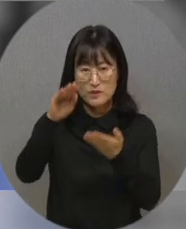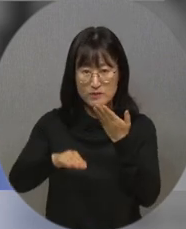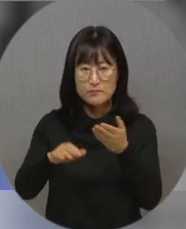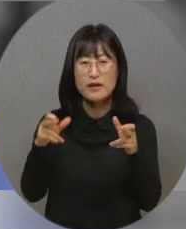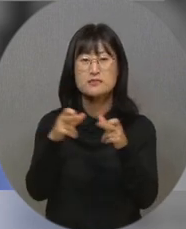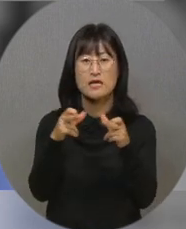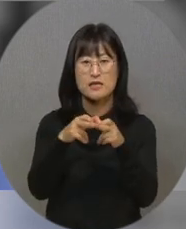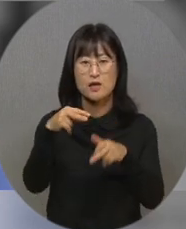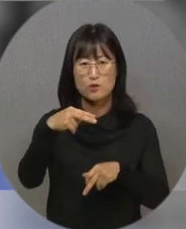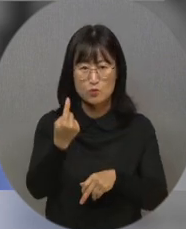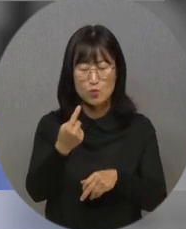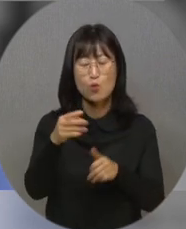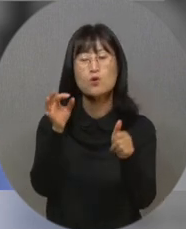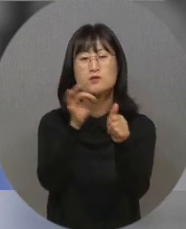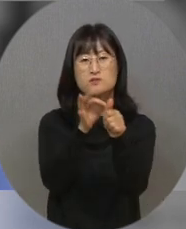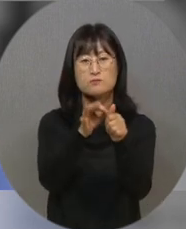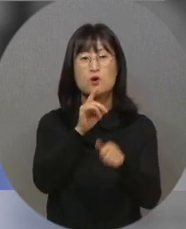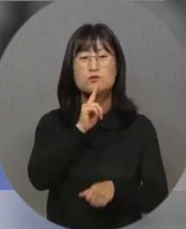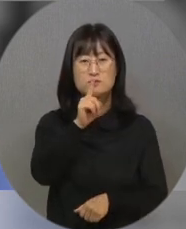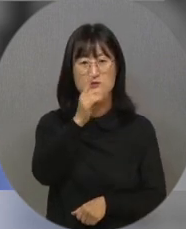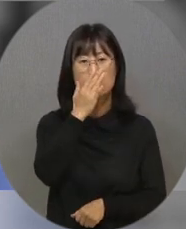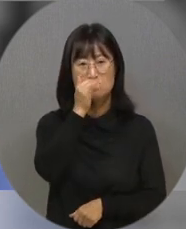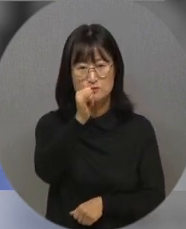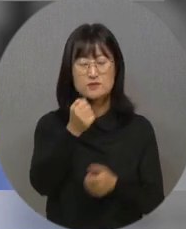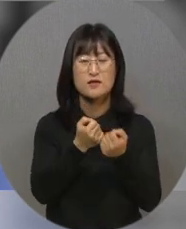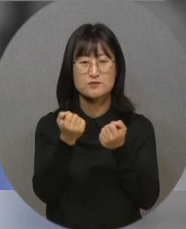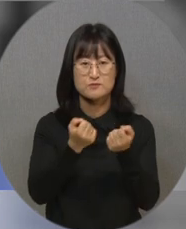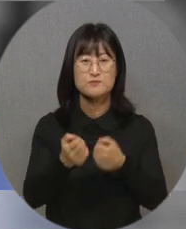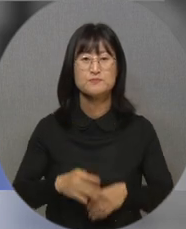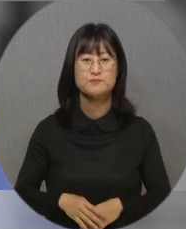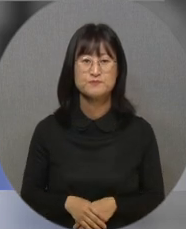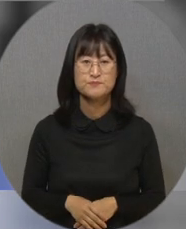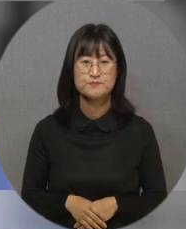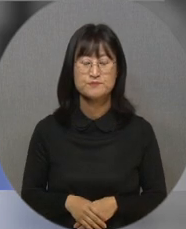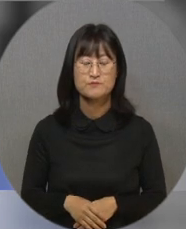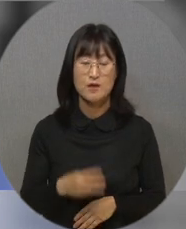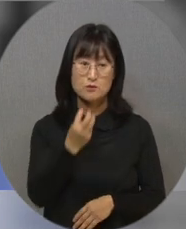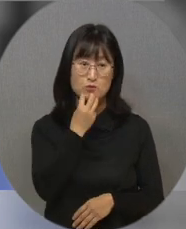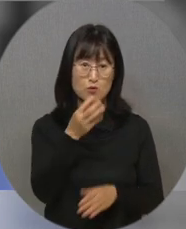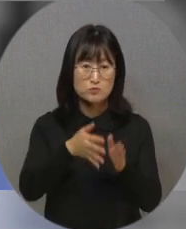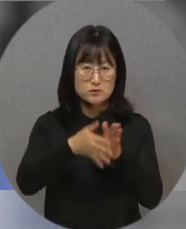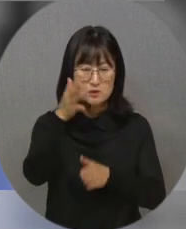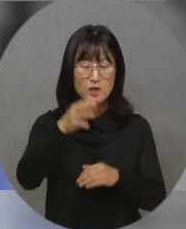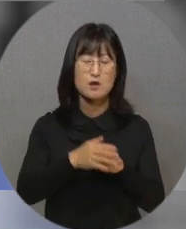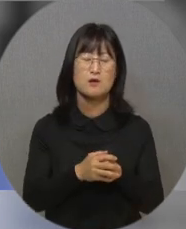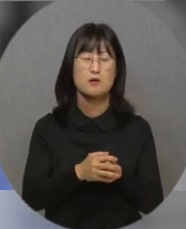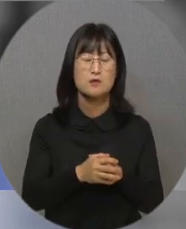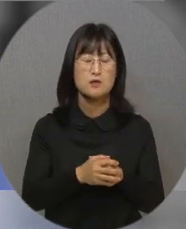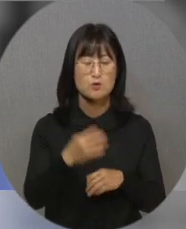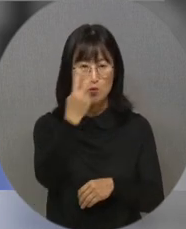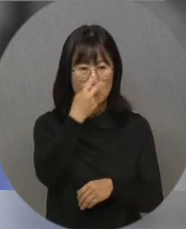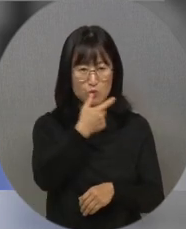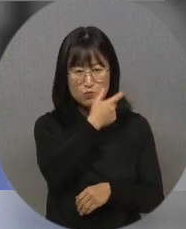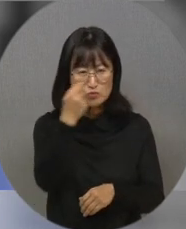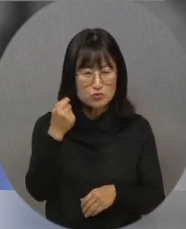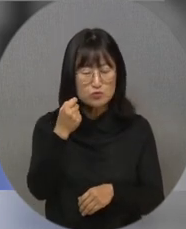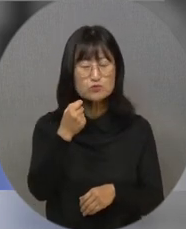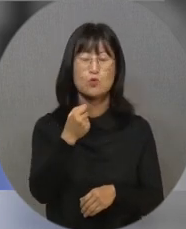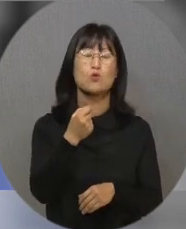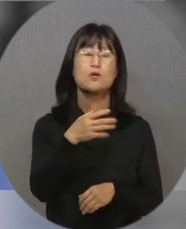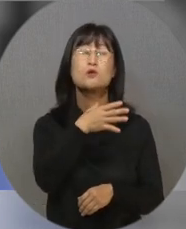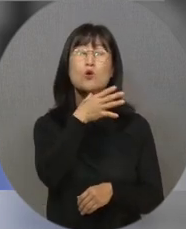장애인도이 급을 신청할 수 있다고 설명하고 있는데요 서울시는 사각지대에 놓였던 노인성질환